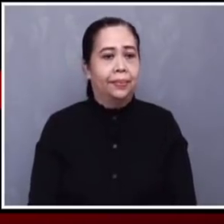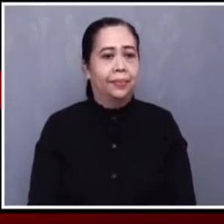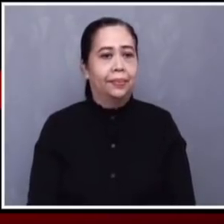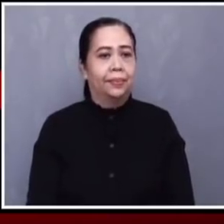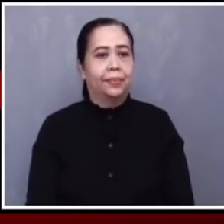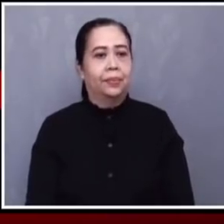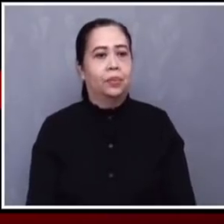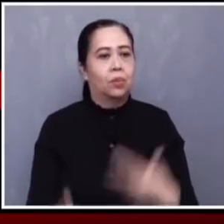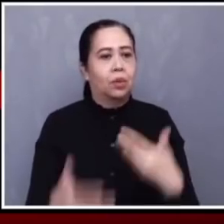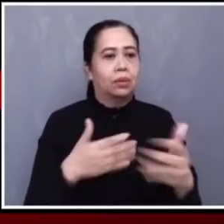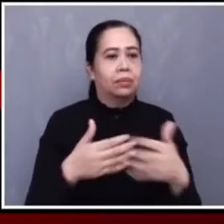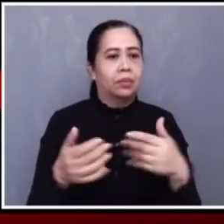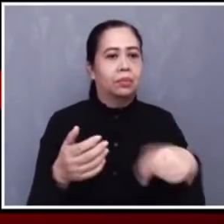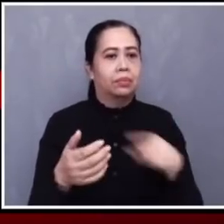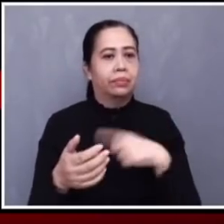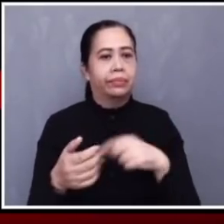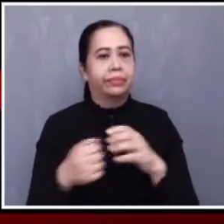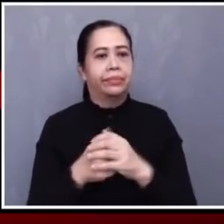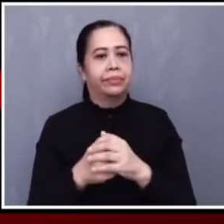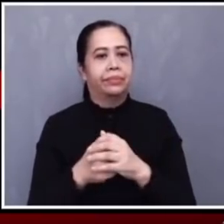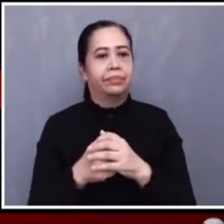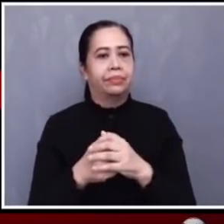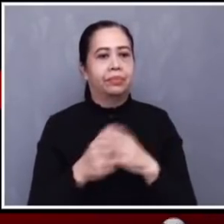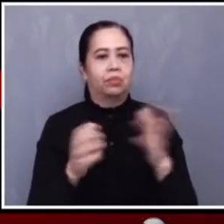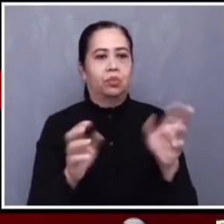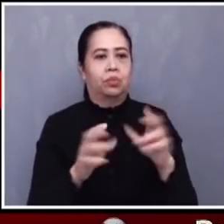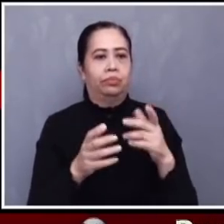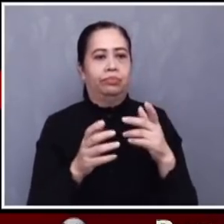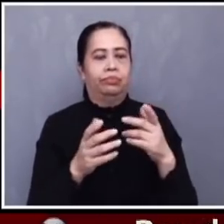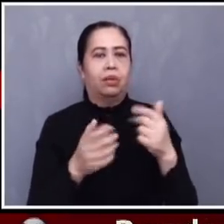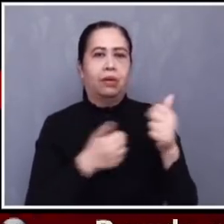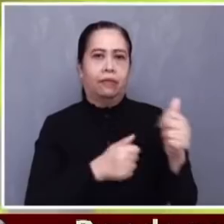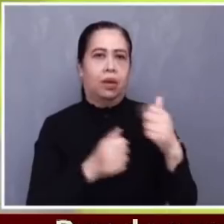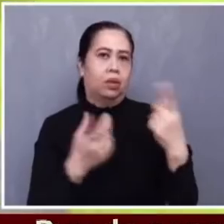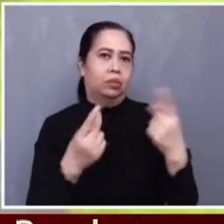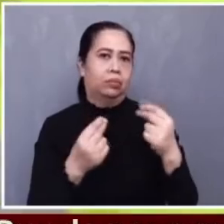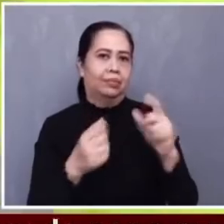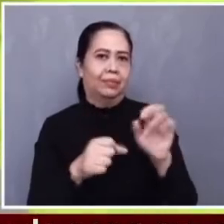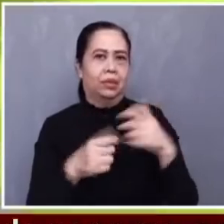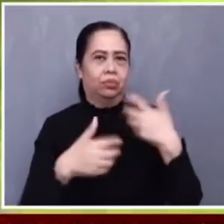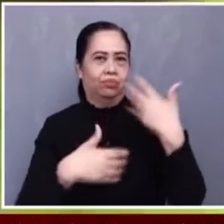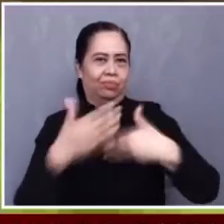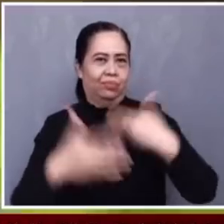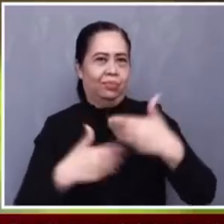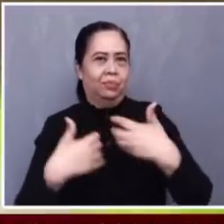naisugo si Mayor Inday sa kuha. Magsunod ako para mo andar ang makinarya.